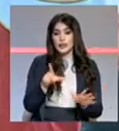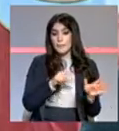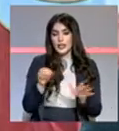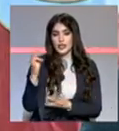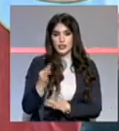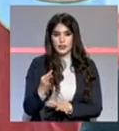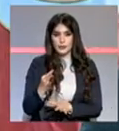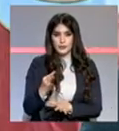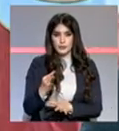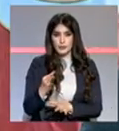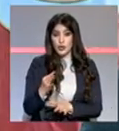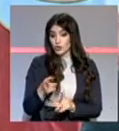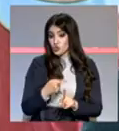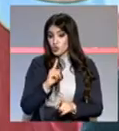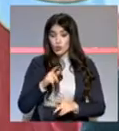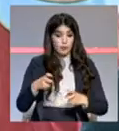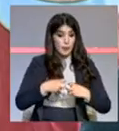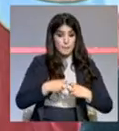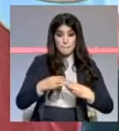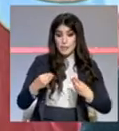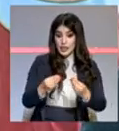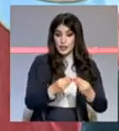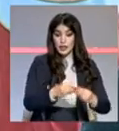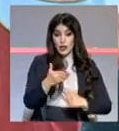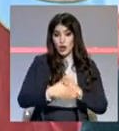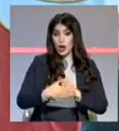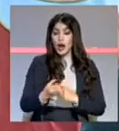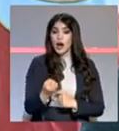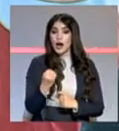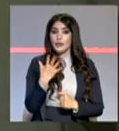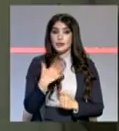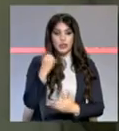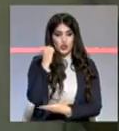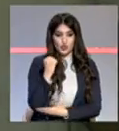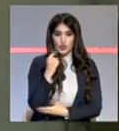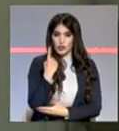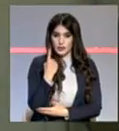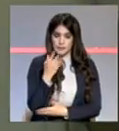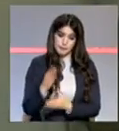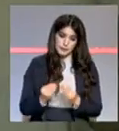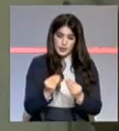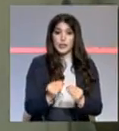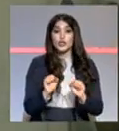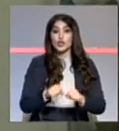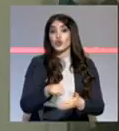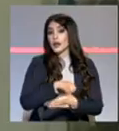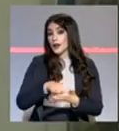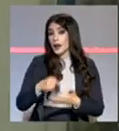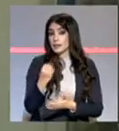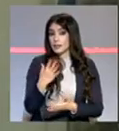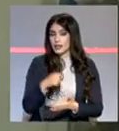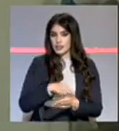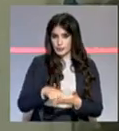دينار، ولذلك معناها الأسعار القصوى اللي باش توصل للفلاح اللي هي 500 دينار للطرناطة. ووفق مدير الإنتاج الفلاحي بوزارة